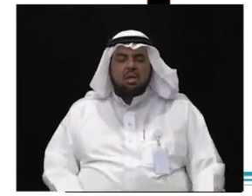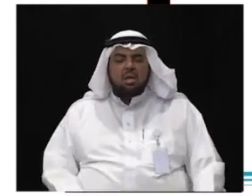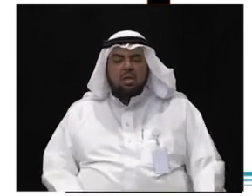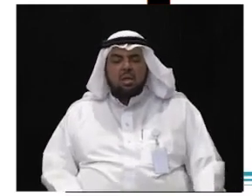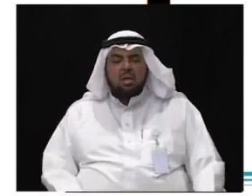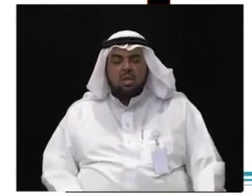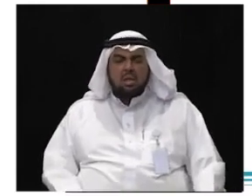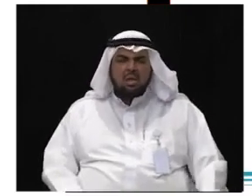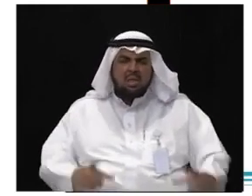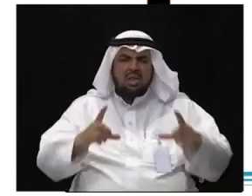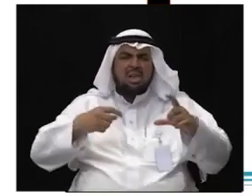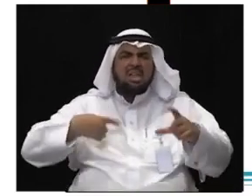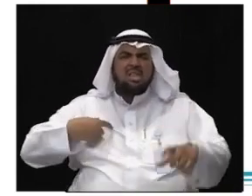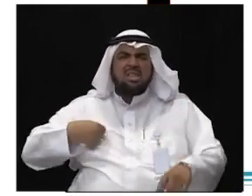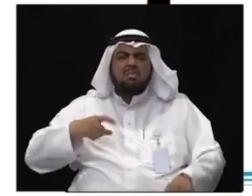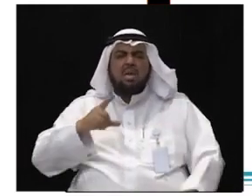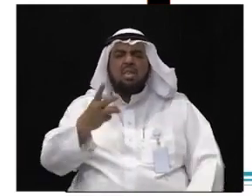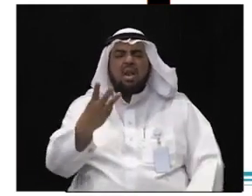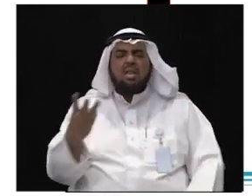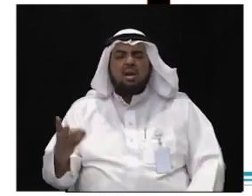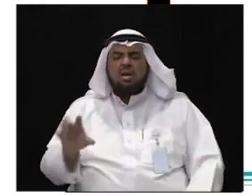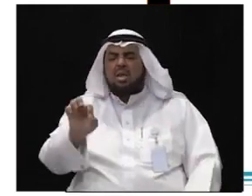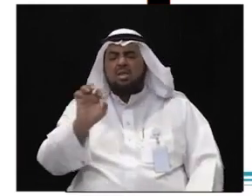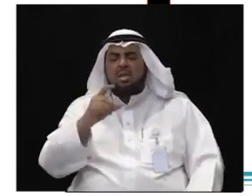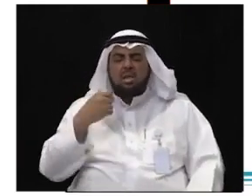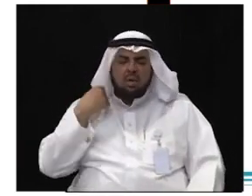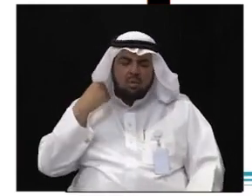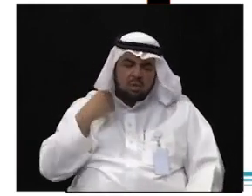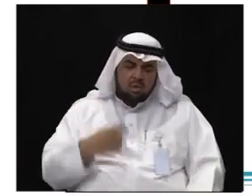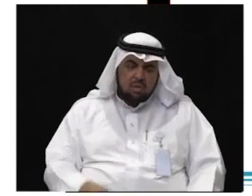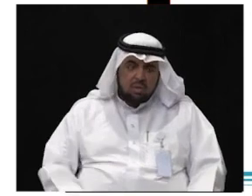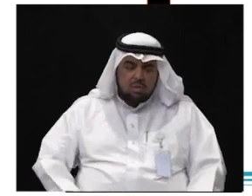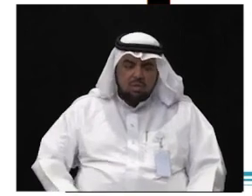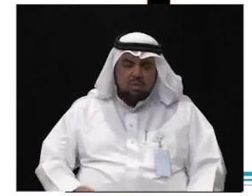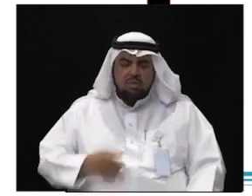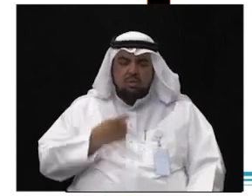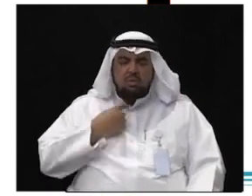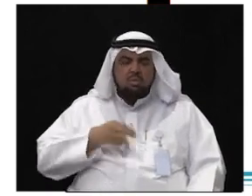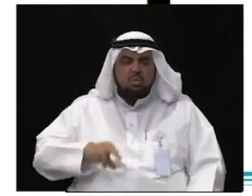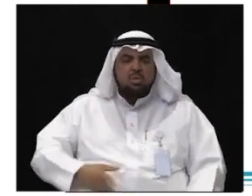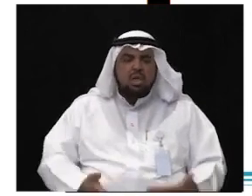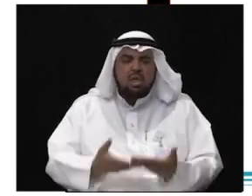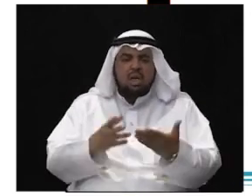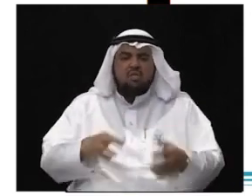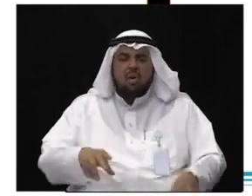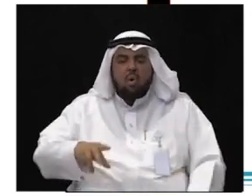نورة 3 مسميات 3 أدوات وتنتظر الإجابة. هل يمكن مساعدة عبد العزيز؟